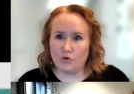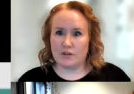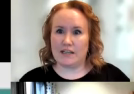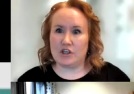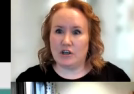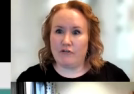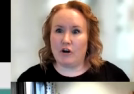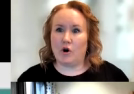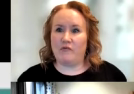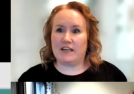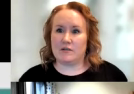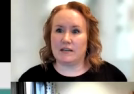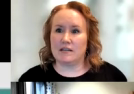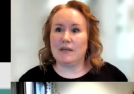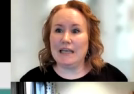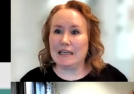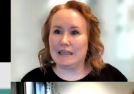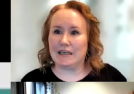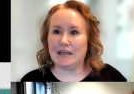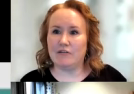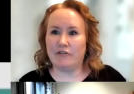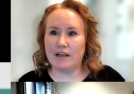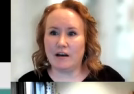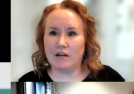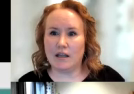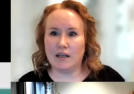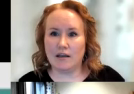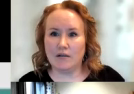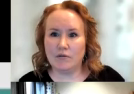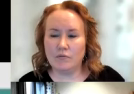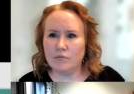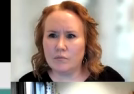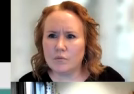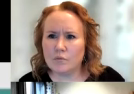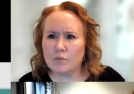vil UU-tilsynet følge opp virksomhetene som ikke innfrir